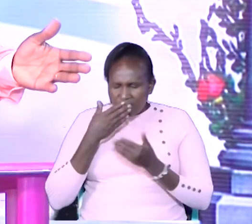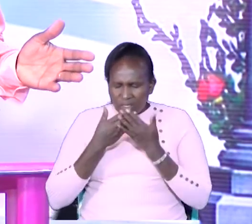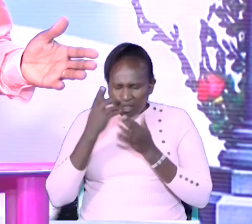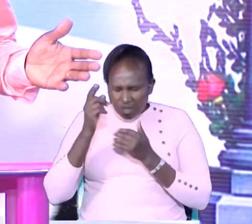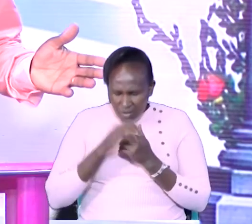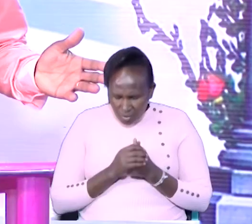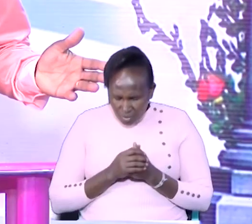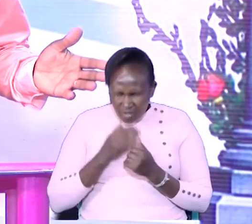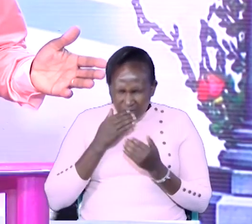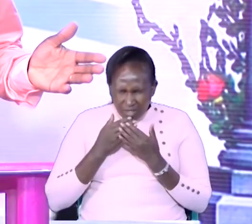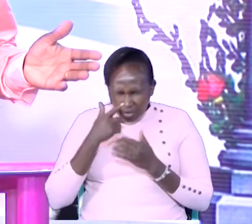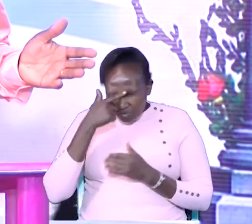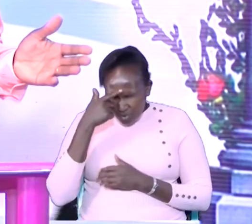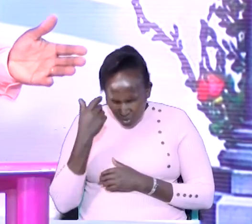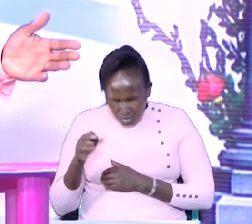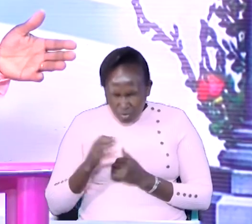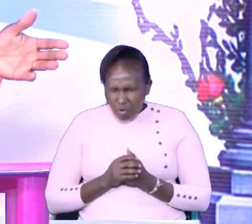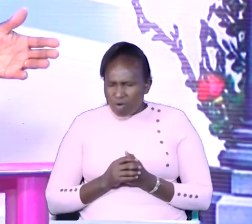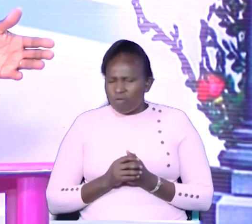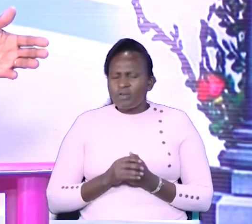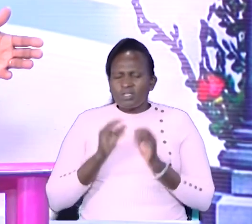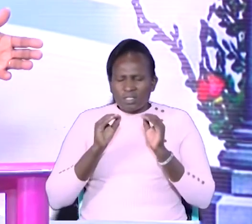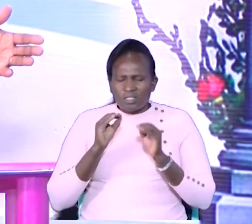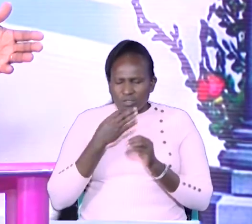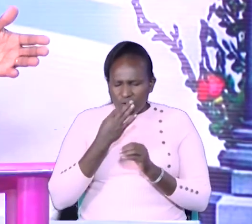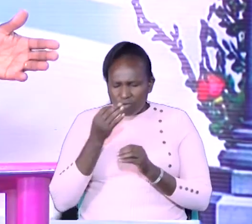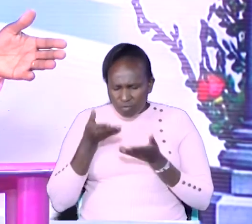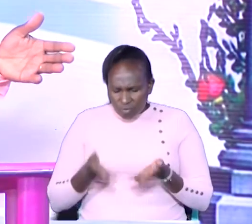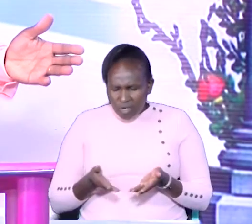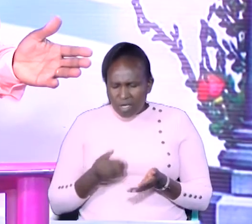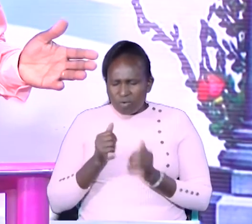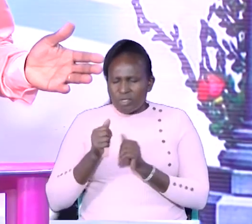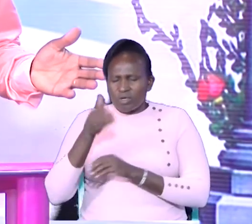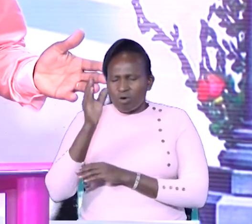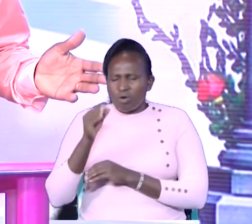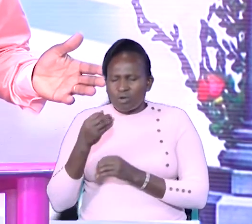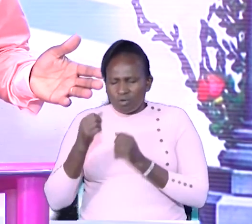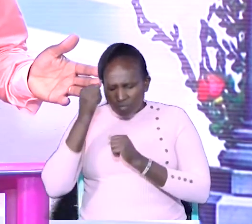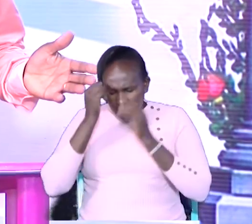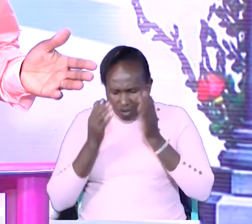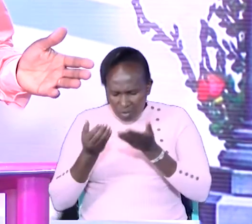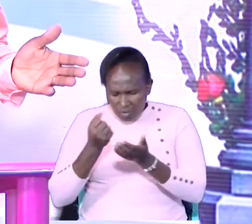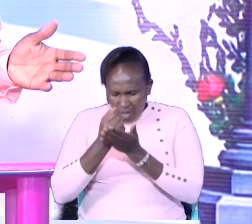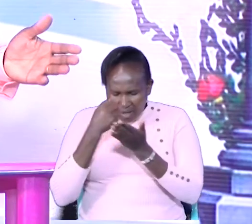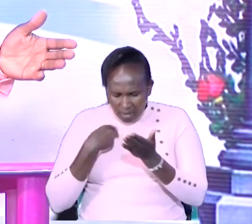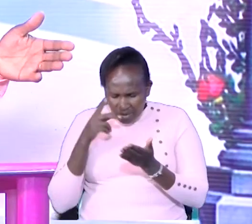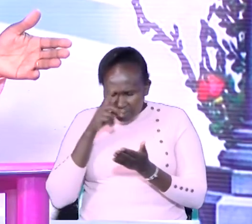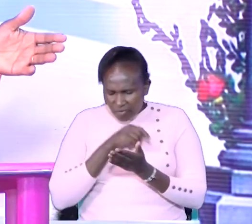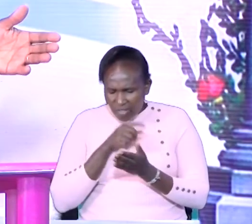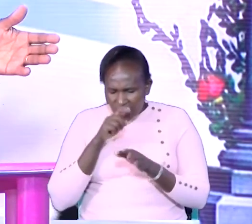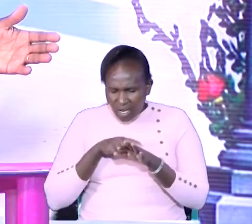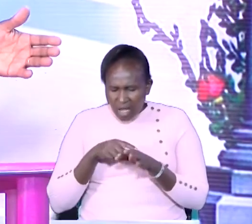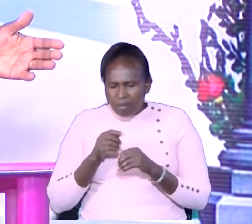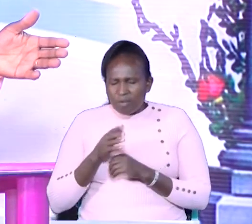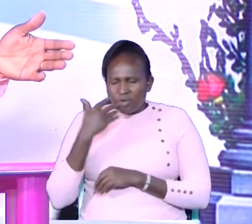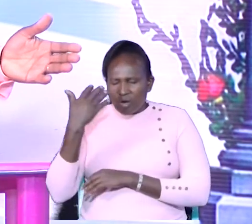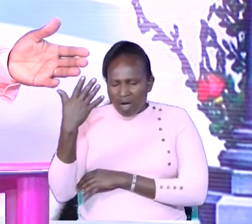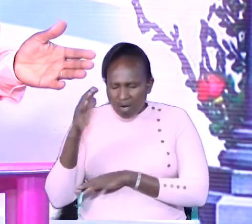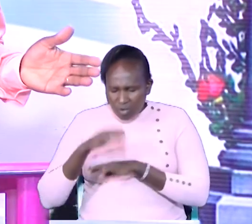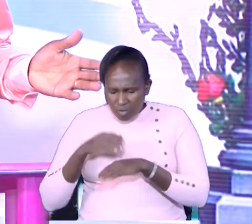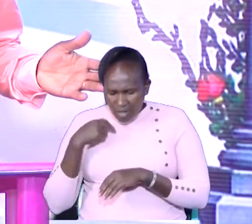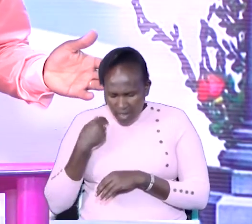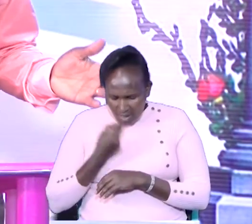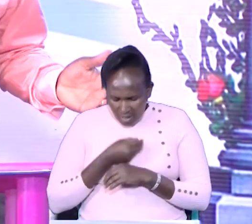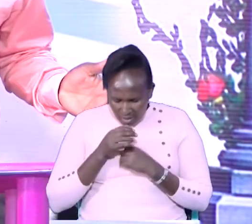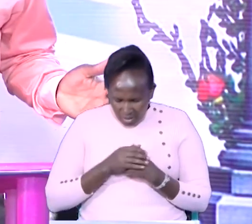asanti. Asanti kwa sababu ya fundisho yetu ya siku ya leo, ambayo Bwana majeshi umetusaidia ya kwamba wakati mkono wako uko juu